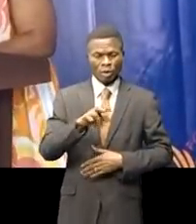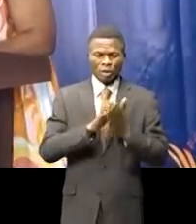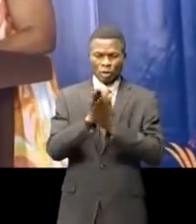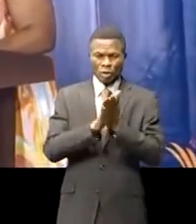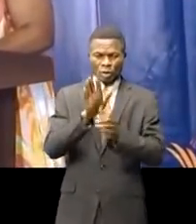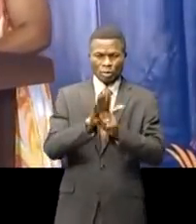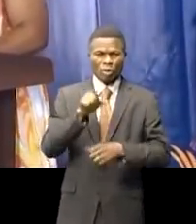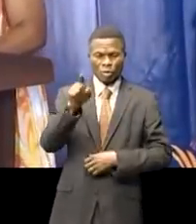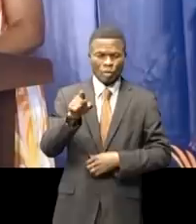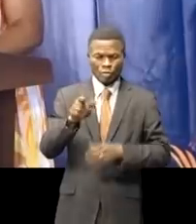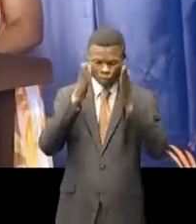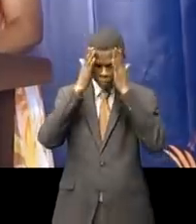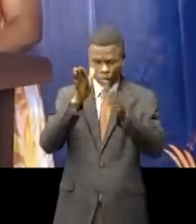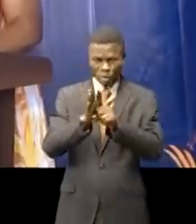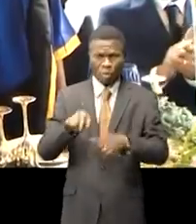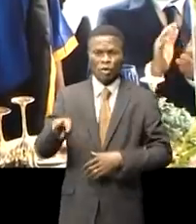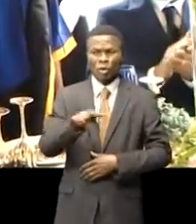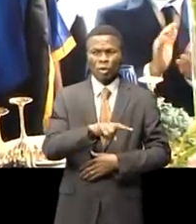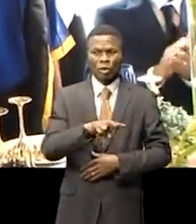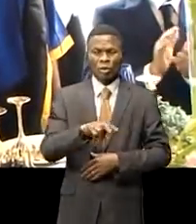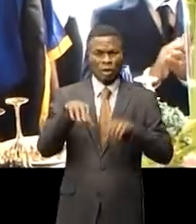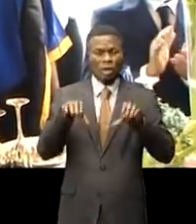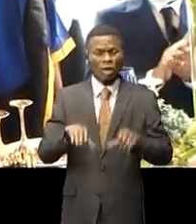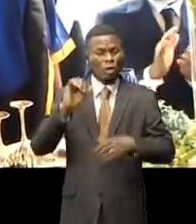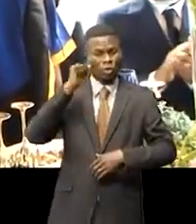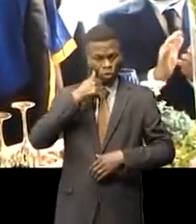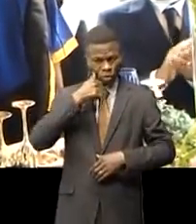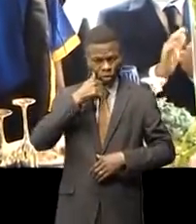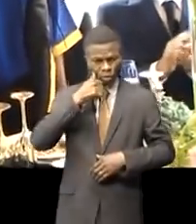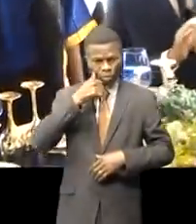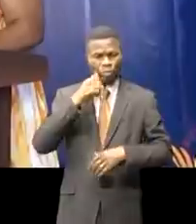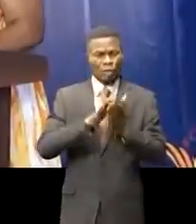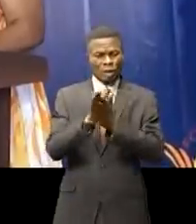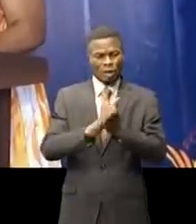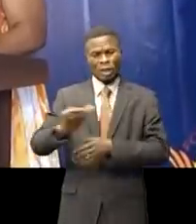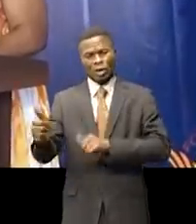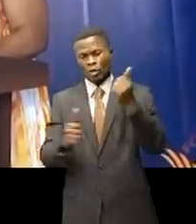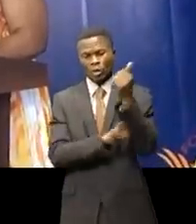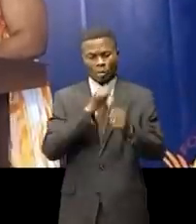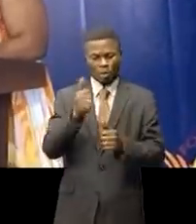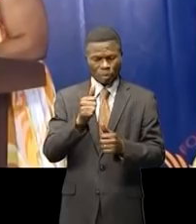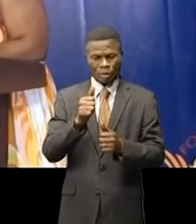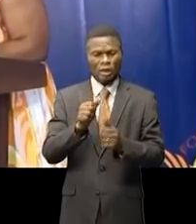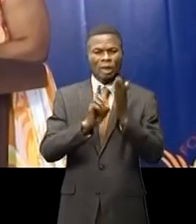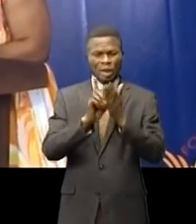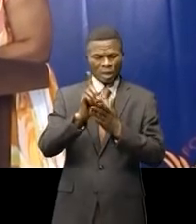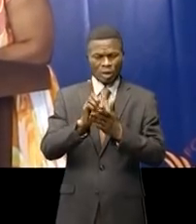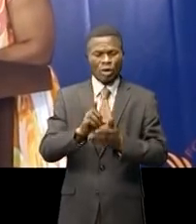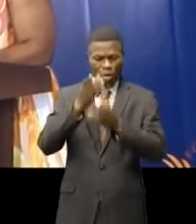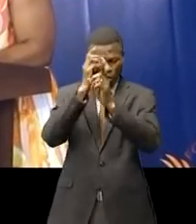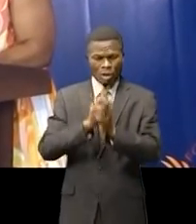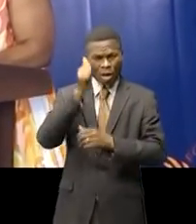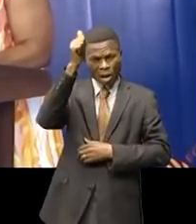sur jours parce que le comment de demain ne se fera pas contre vous êtes notre fierté notre avenir